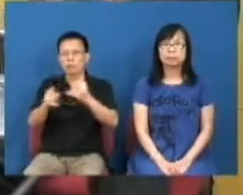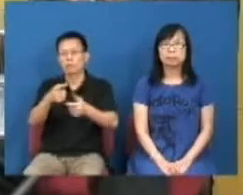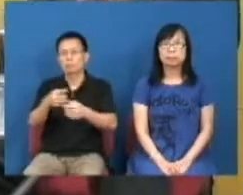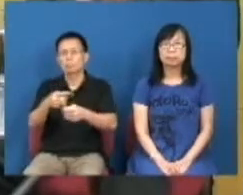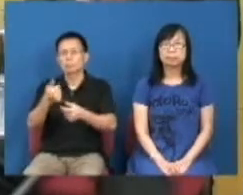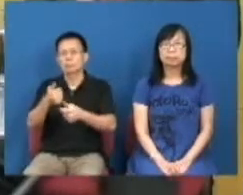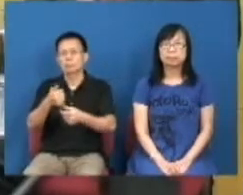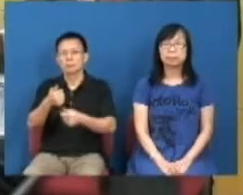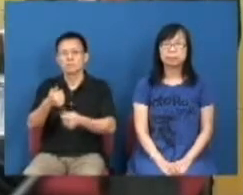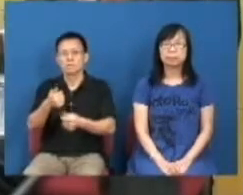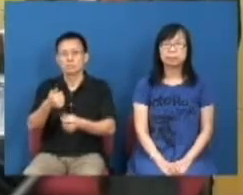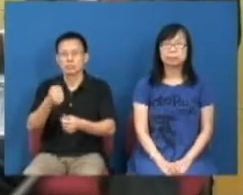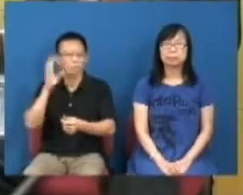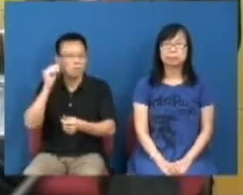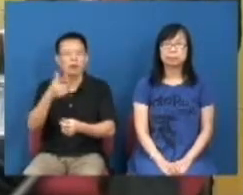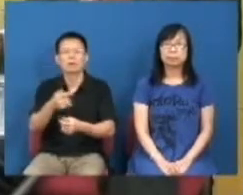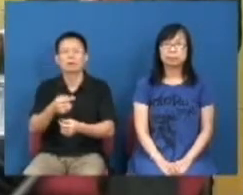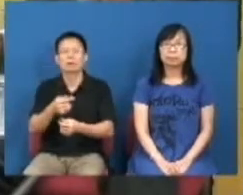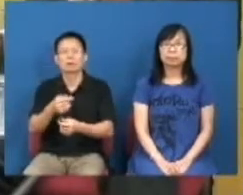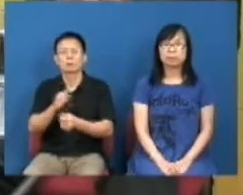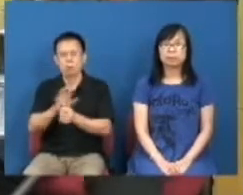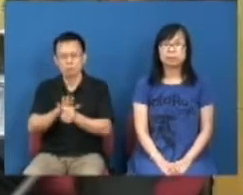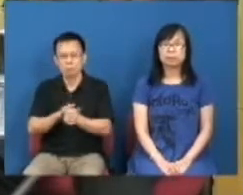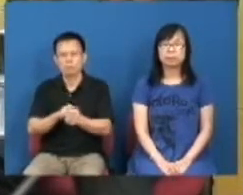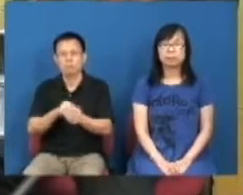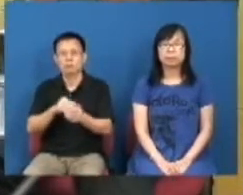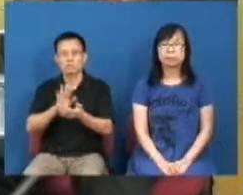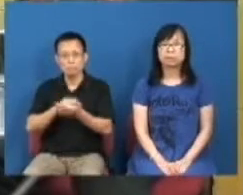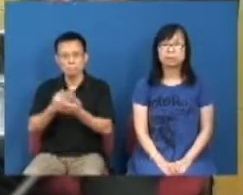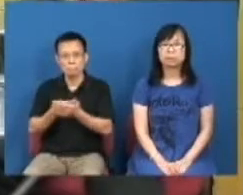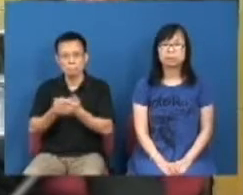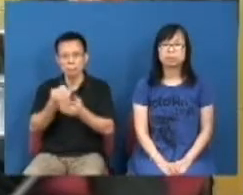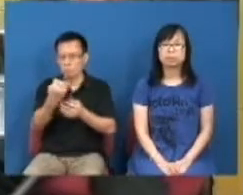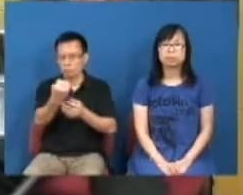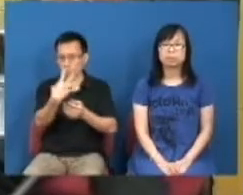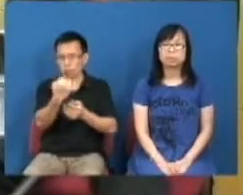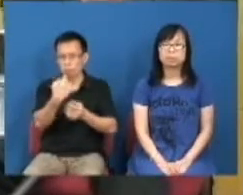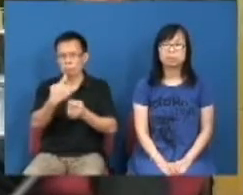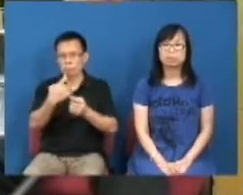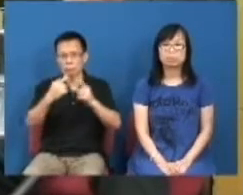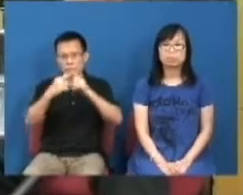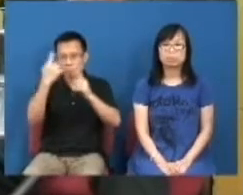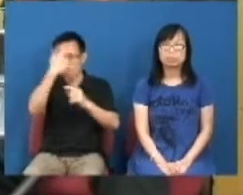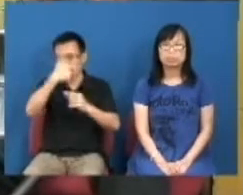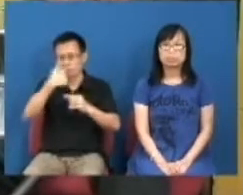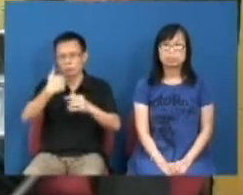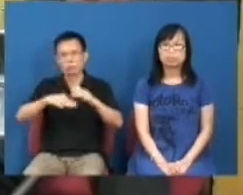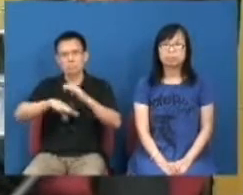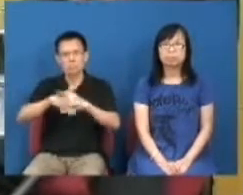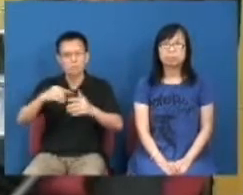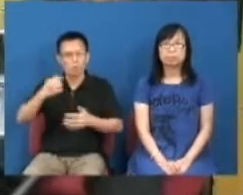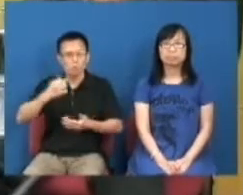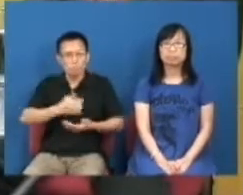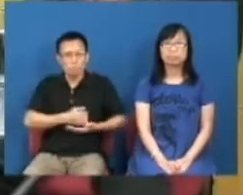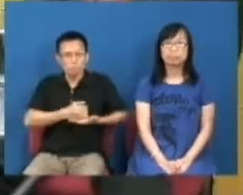嚇。有時你會覺得嗰個提我哋嘅人最好留翻啲尊嚴俾我。有